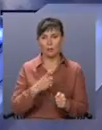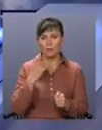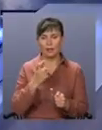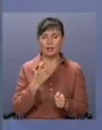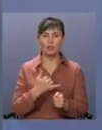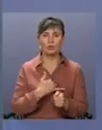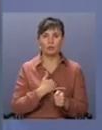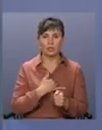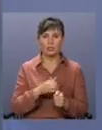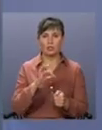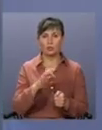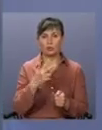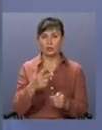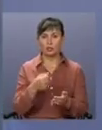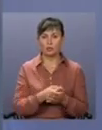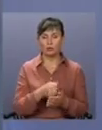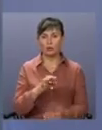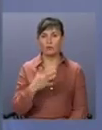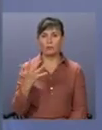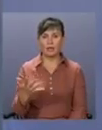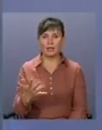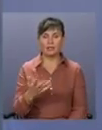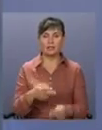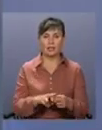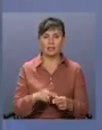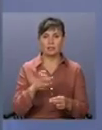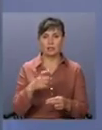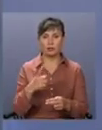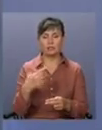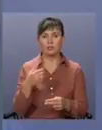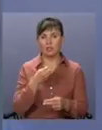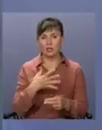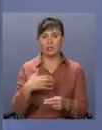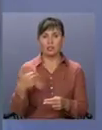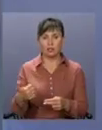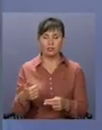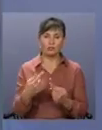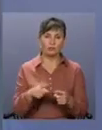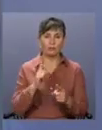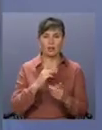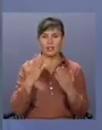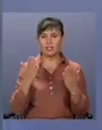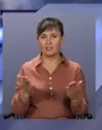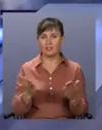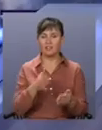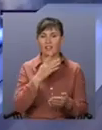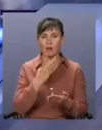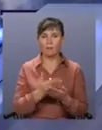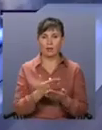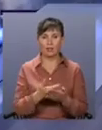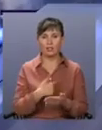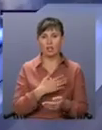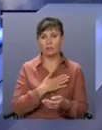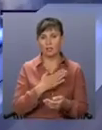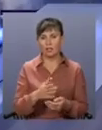У нас с 0,3 подняли до 0,5. С одной стороны хорошо, с другой стороны неизвестно пока. Ну, время покажет. Я благодарю